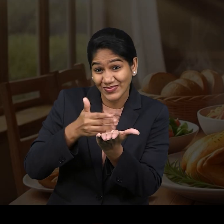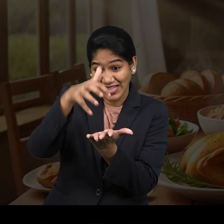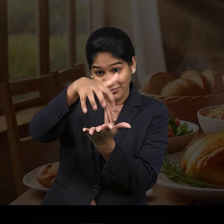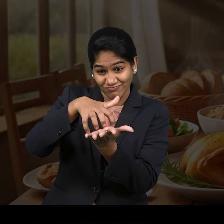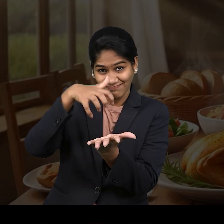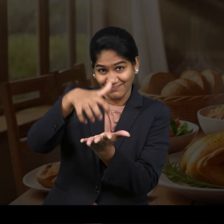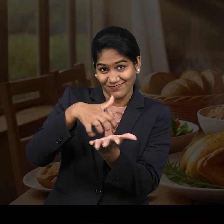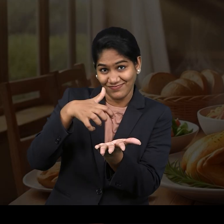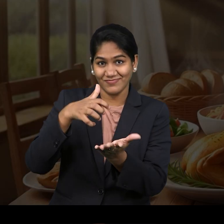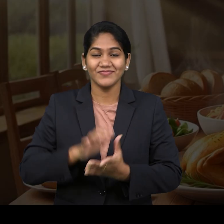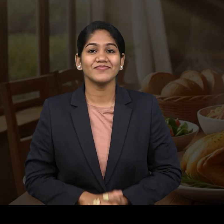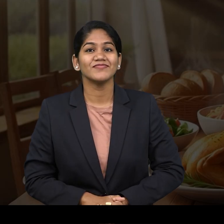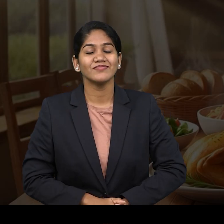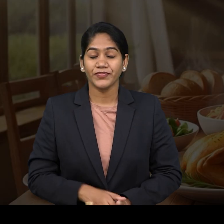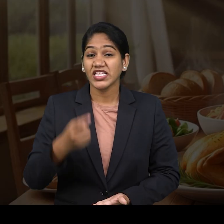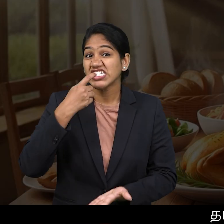உழுதல்,